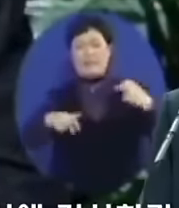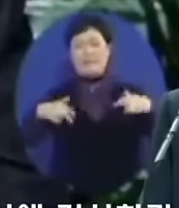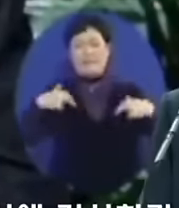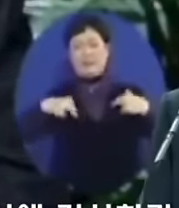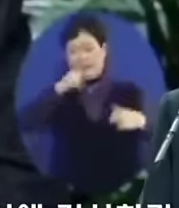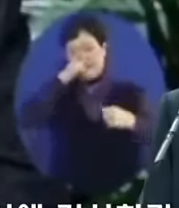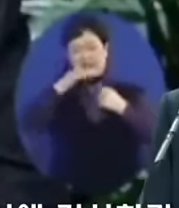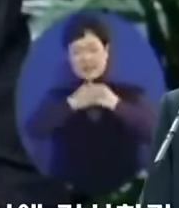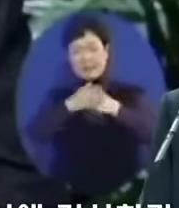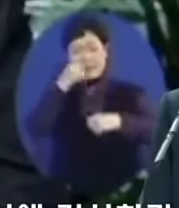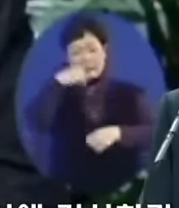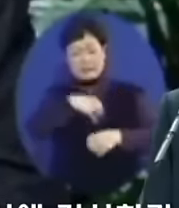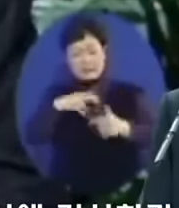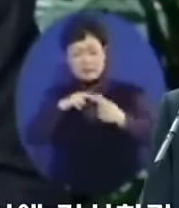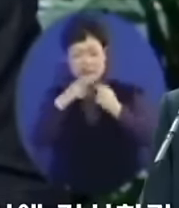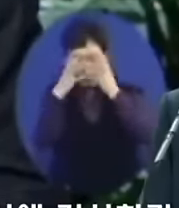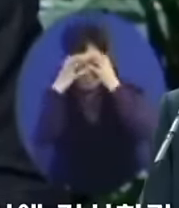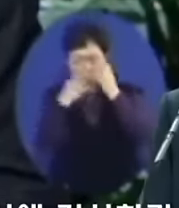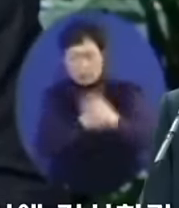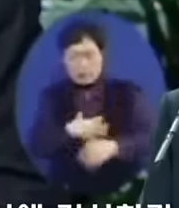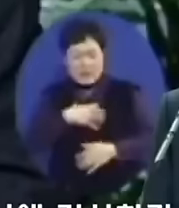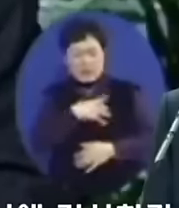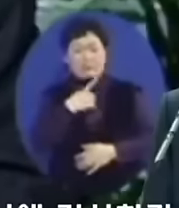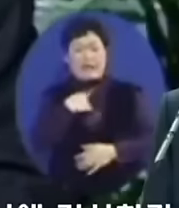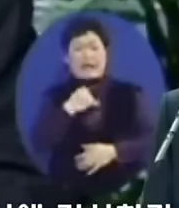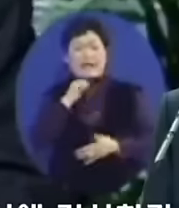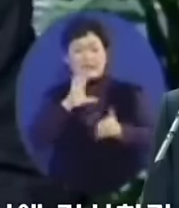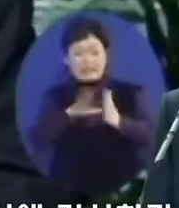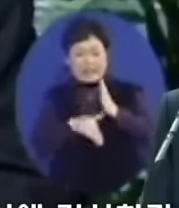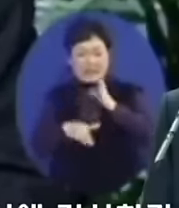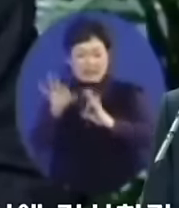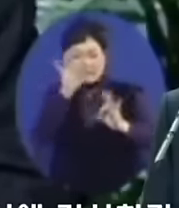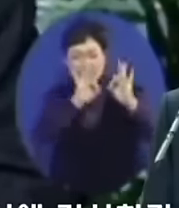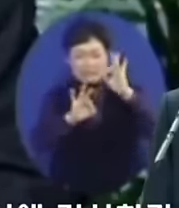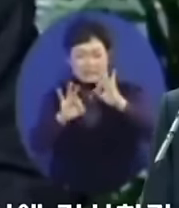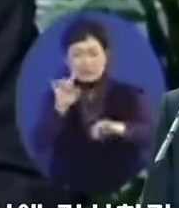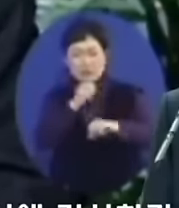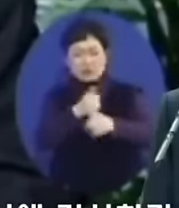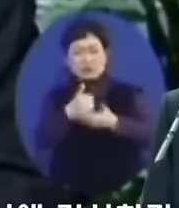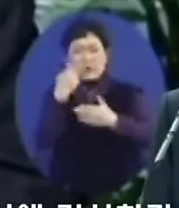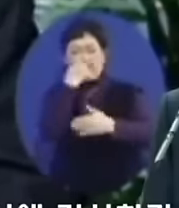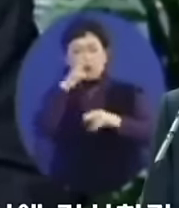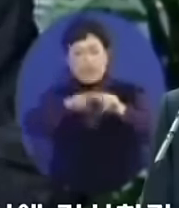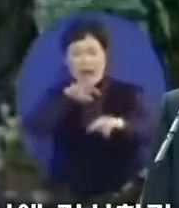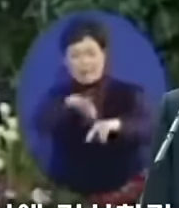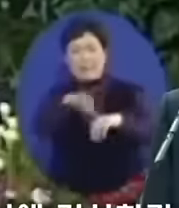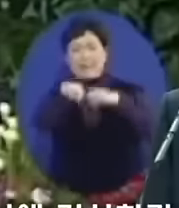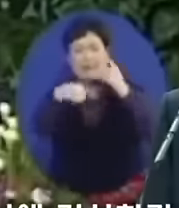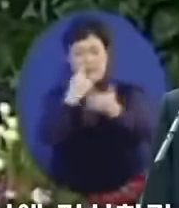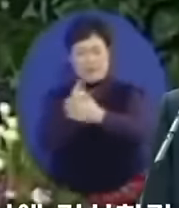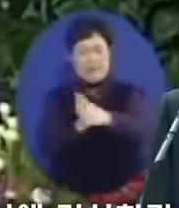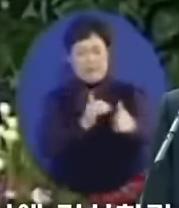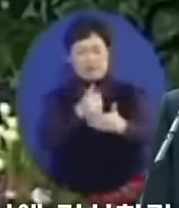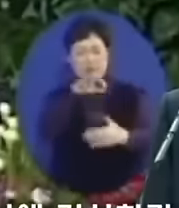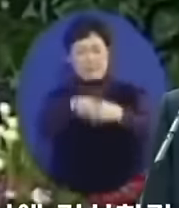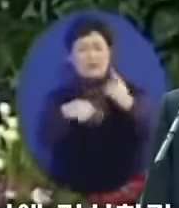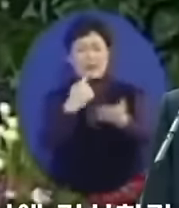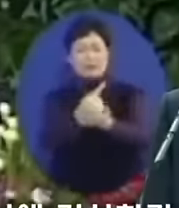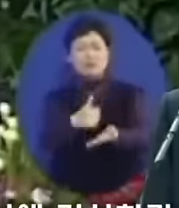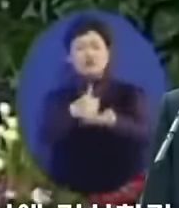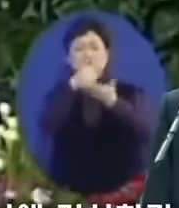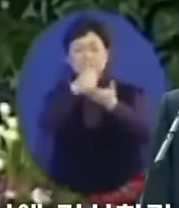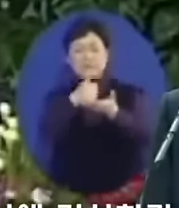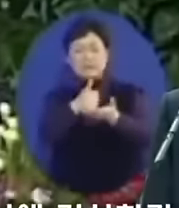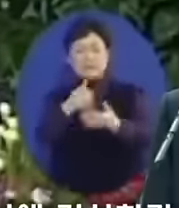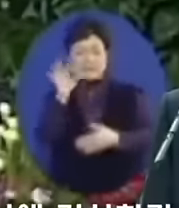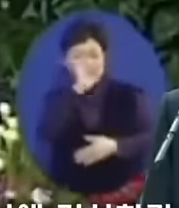하였으므로 슬픔과 고통과 괴로움을 당할 때 찾아가야 될 것이 주님 보좌인 것입니다. 주님 앞에 나아가서 주를